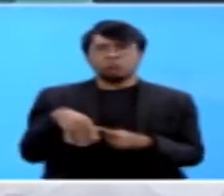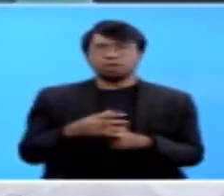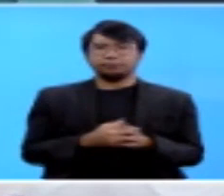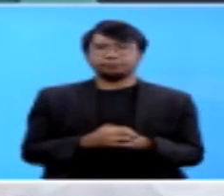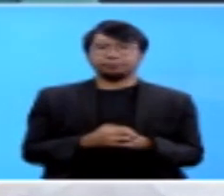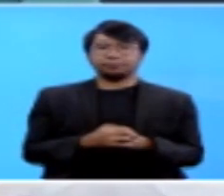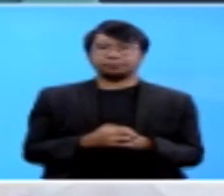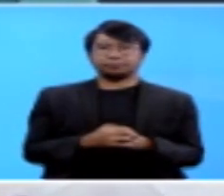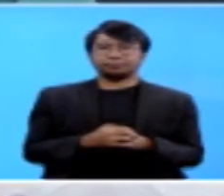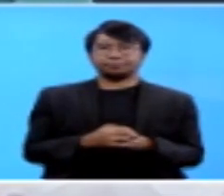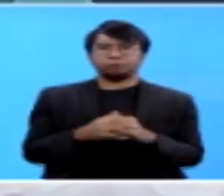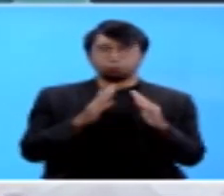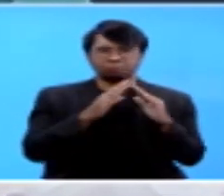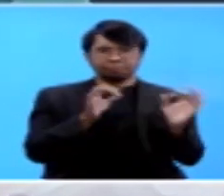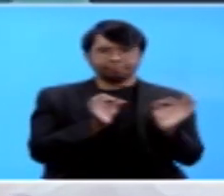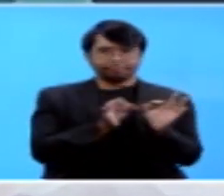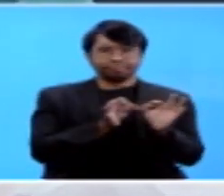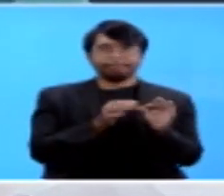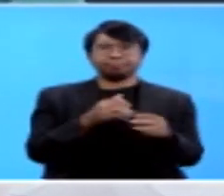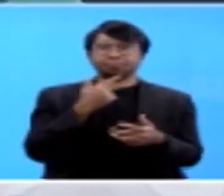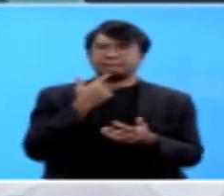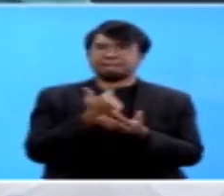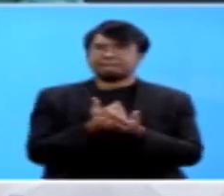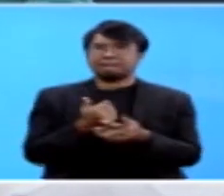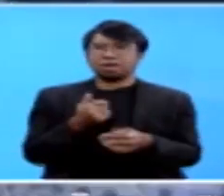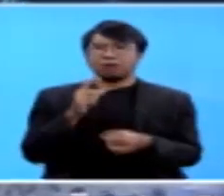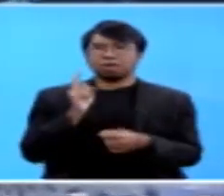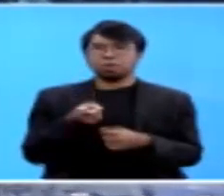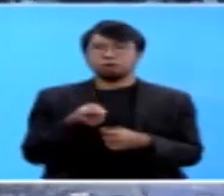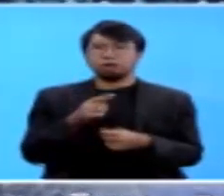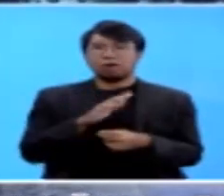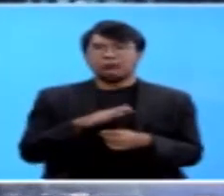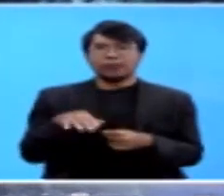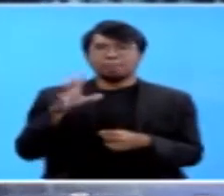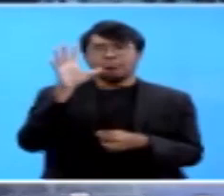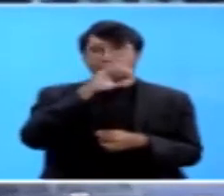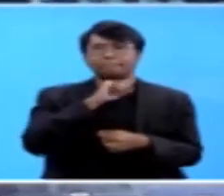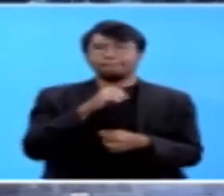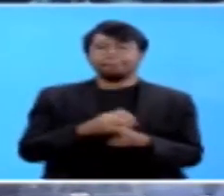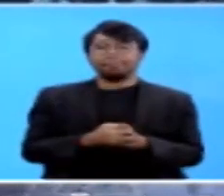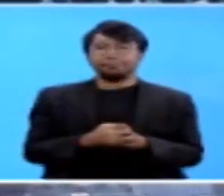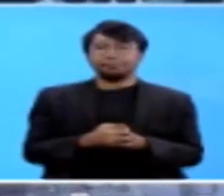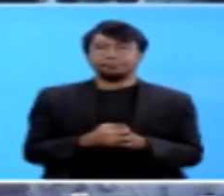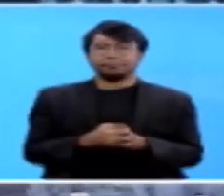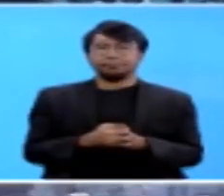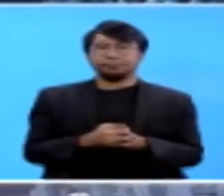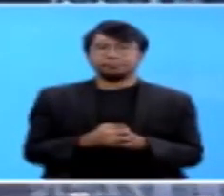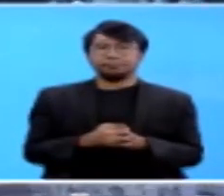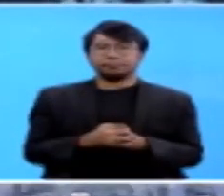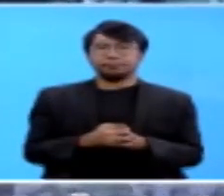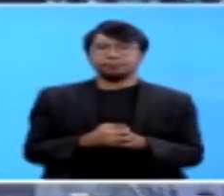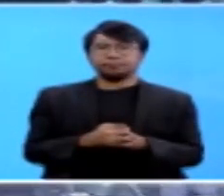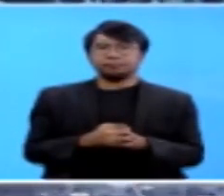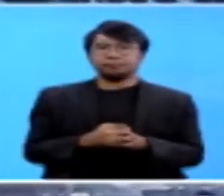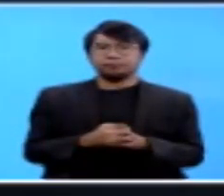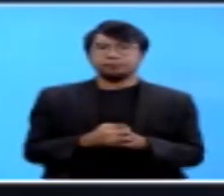rumah juga. Yang paling mendasar yang harus mungkin siswa-siswa pahami untuk pendidikan karakter mereka seperti apa, Ibu? Ya,